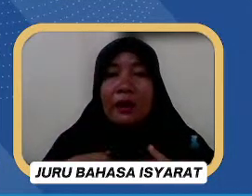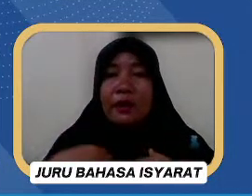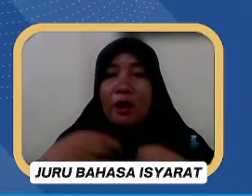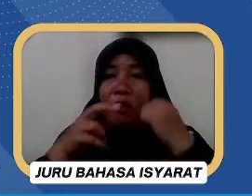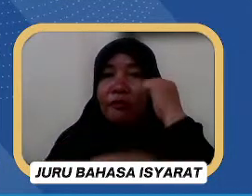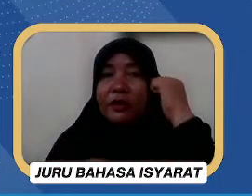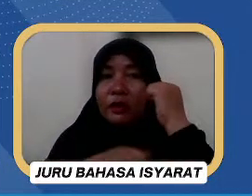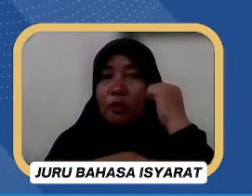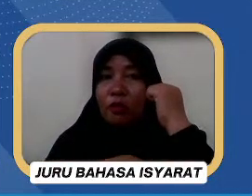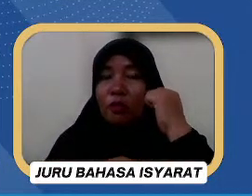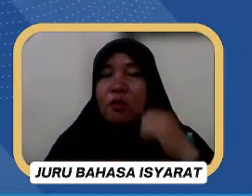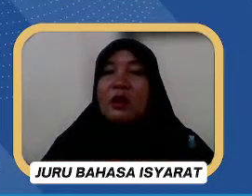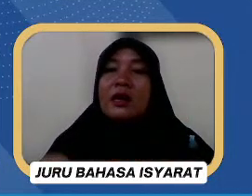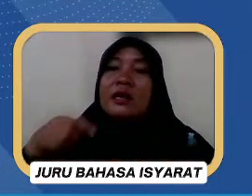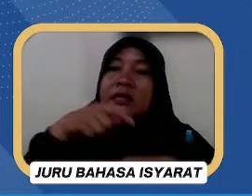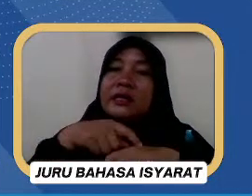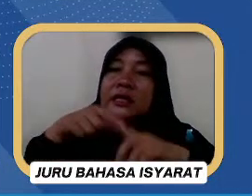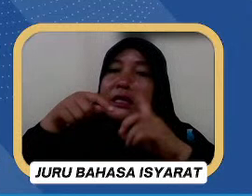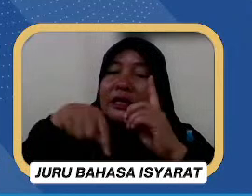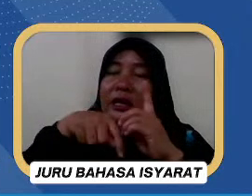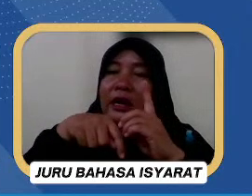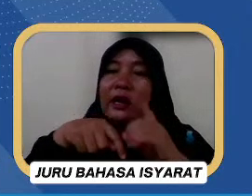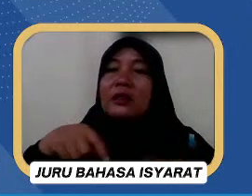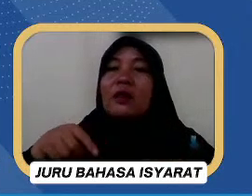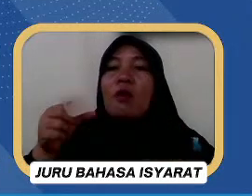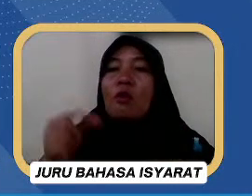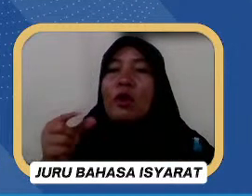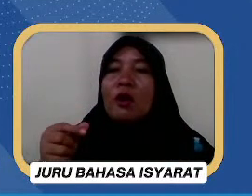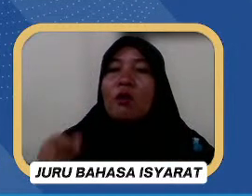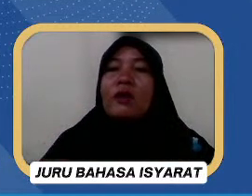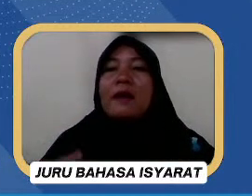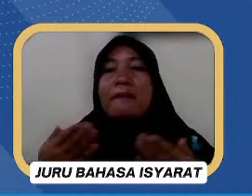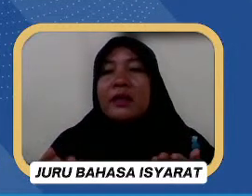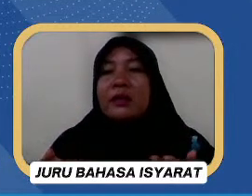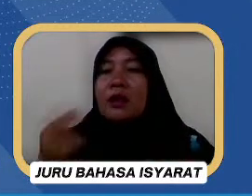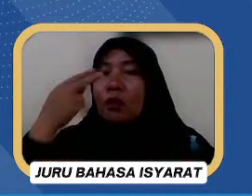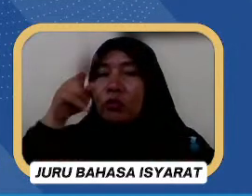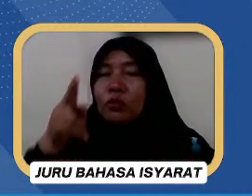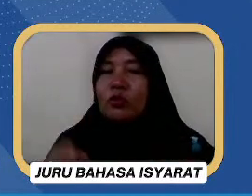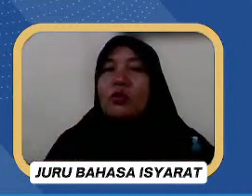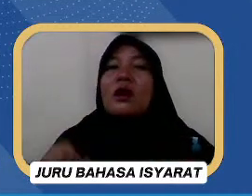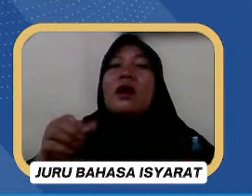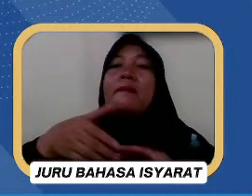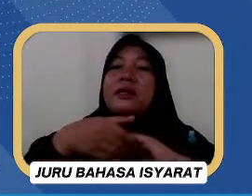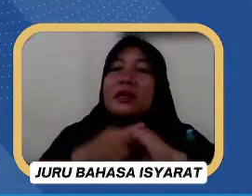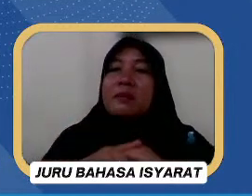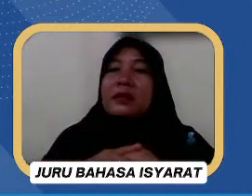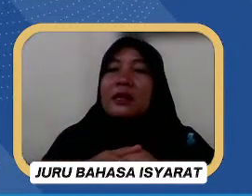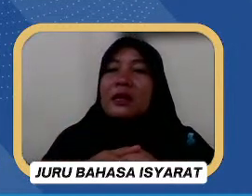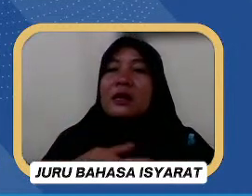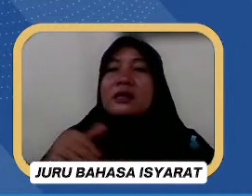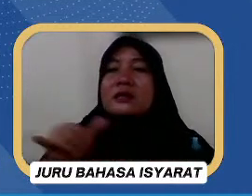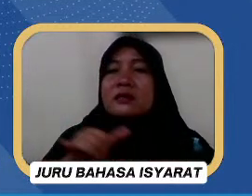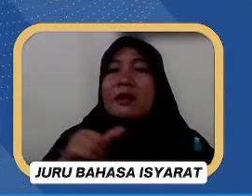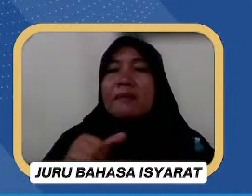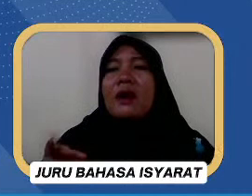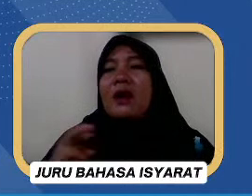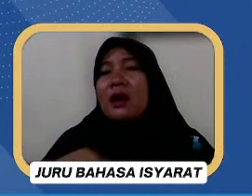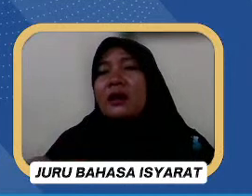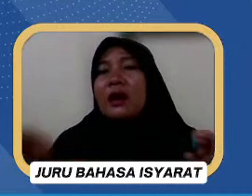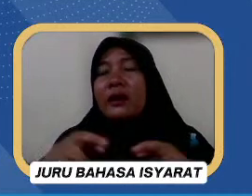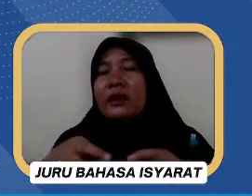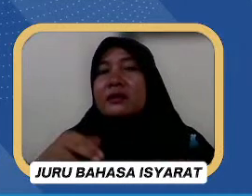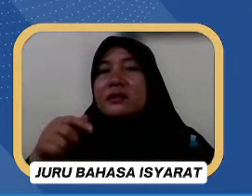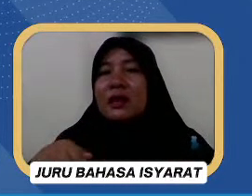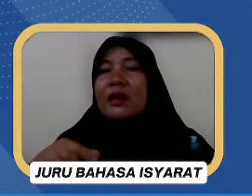maaf. Ya, karena memang ada partisipasi digital bagi warga negara, kesadaran itu mulai tumbuh, kita tidak